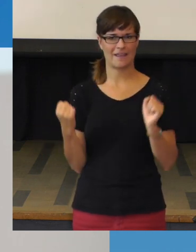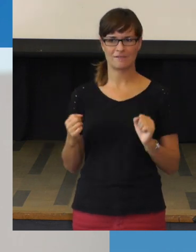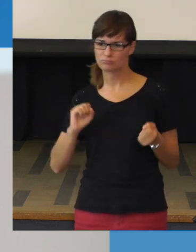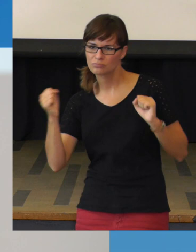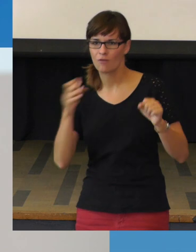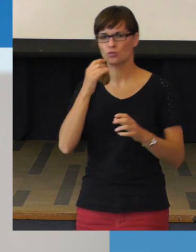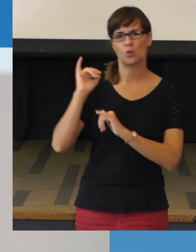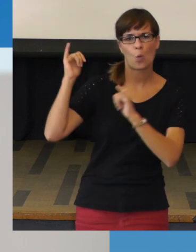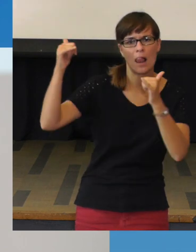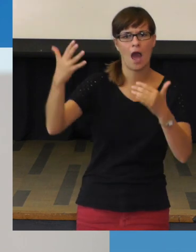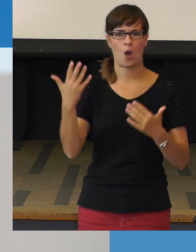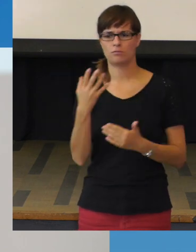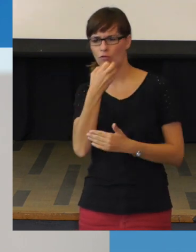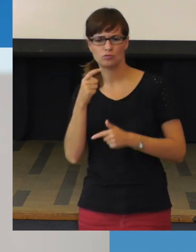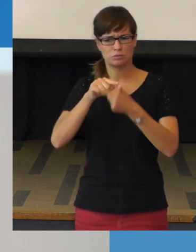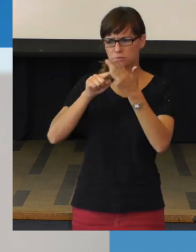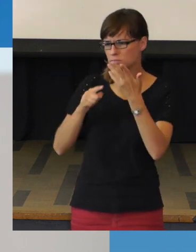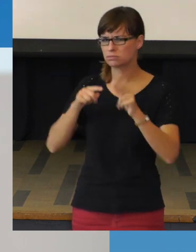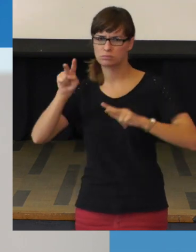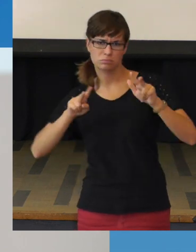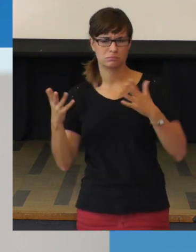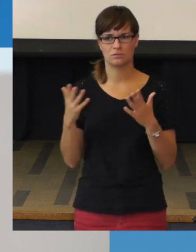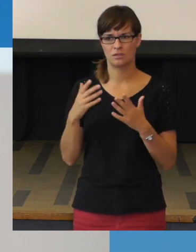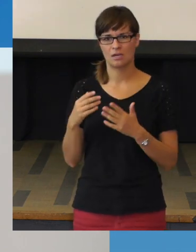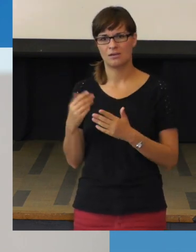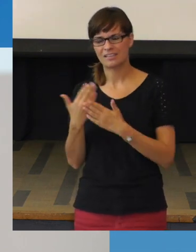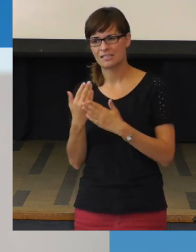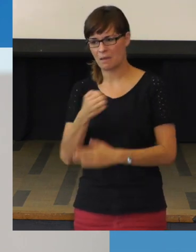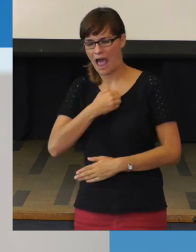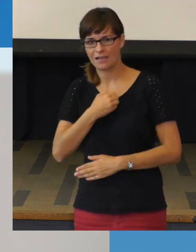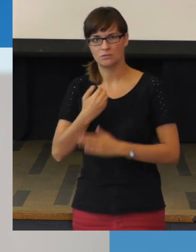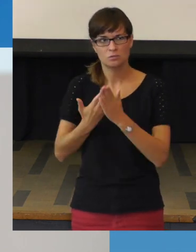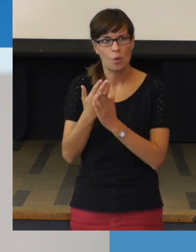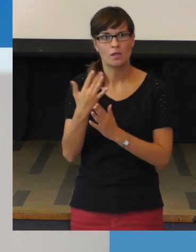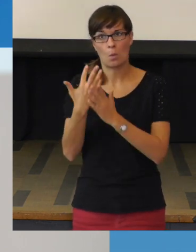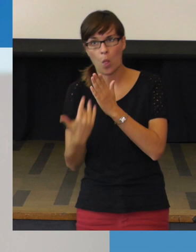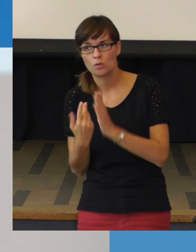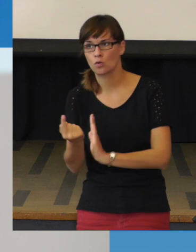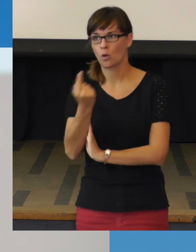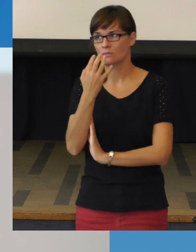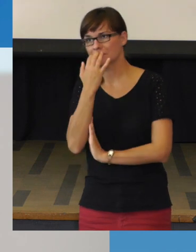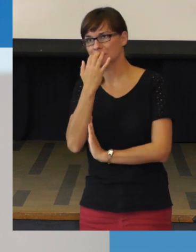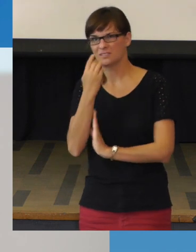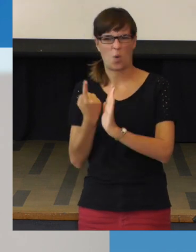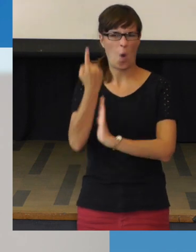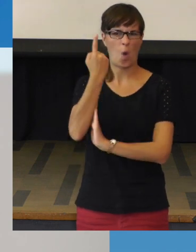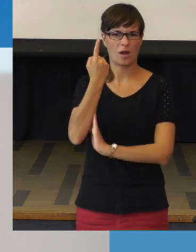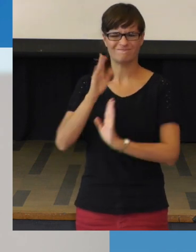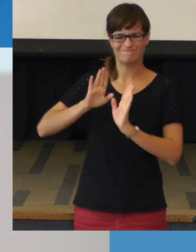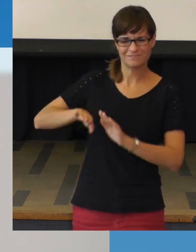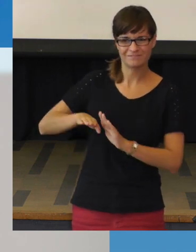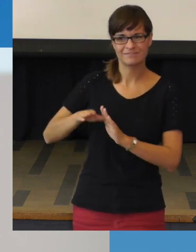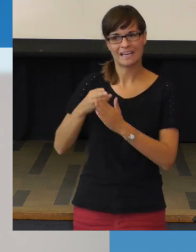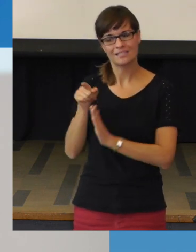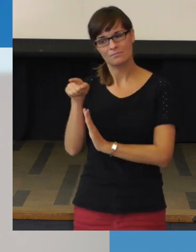ich möchte noch Reisen machen, ich möchte noch dieses und jenes unternehmen und das Blutungsrisiko ist mir zu hoch. Und bei diesen Patienten kann man